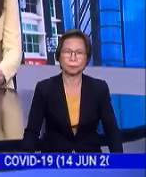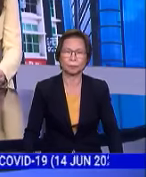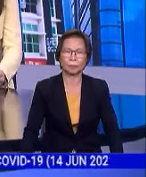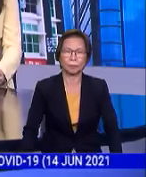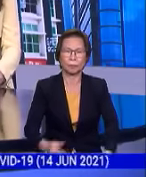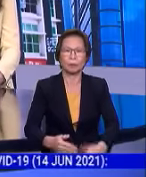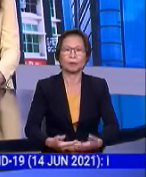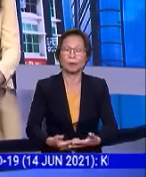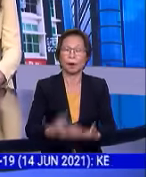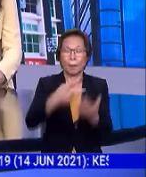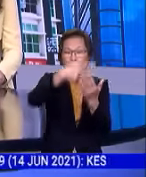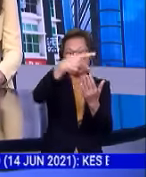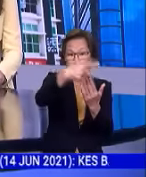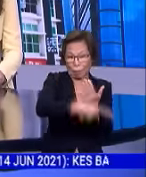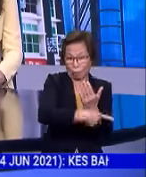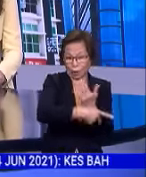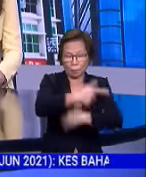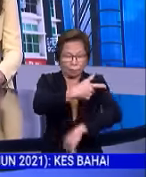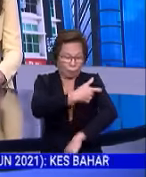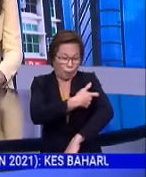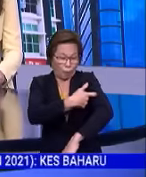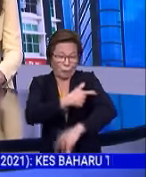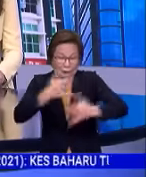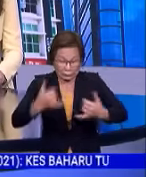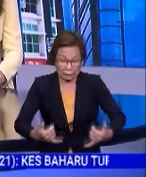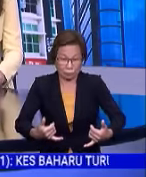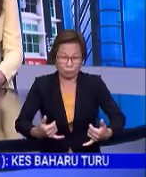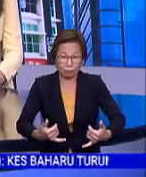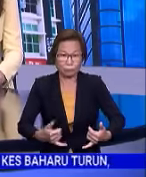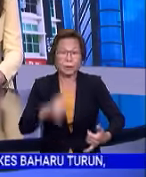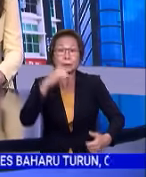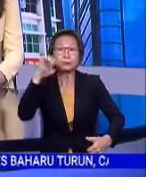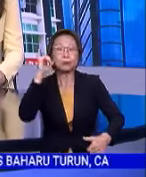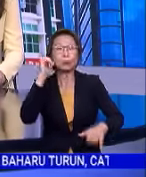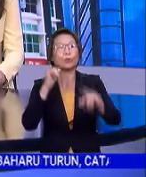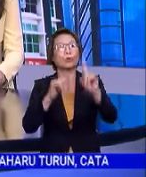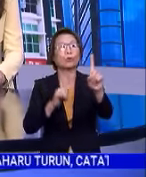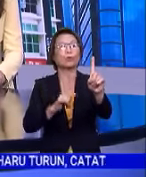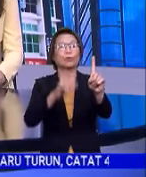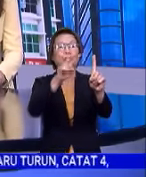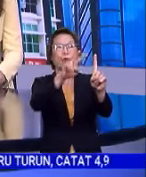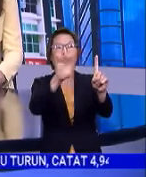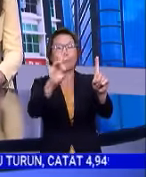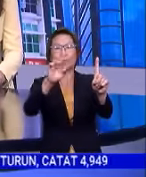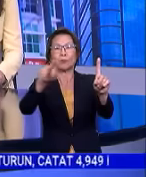Kemajuan semasa program imunisasi COVID-19 kebangsaan. Semalam sebanyak